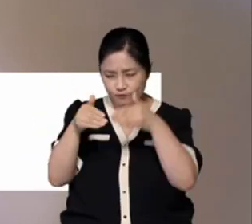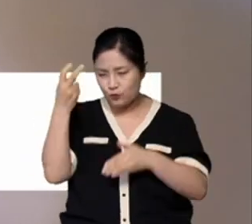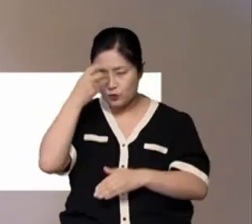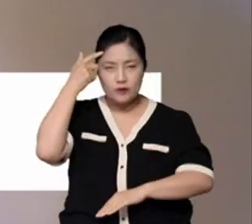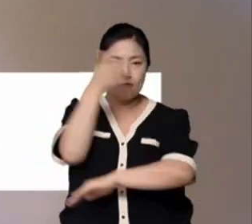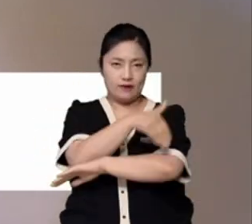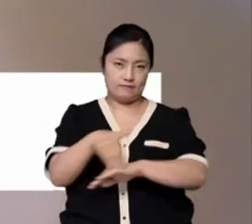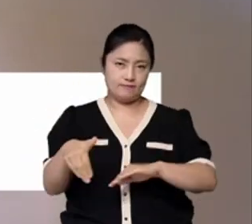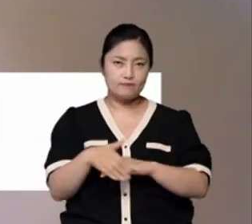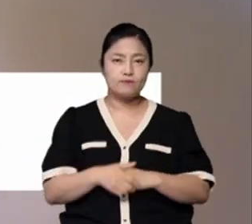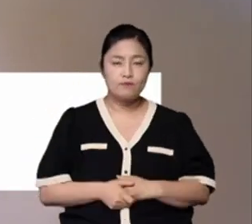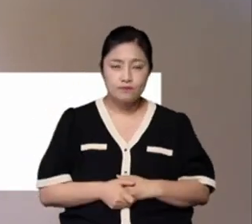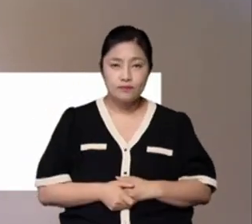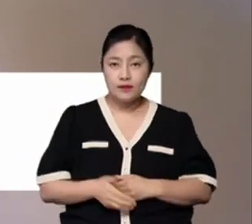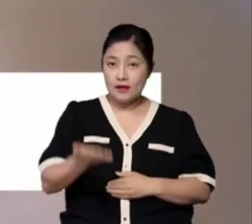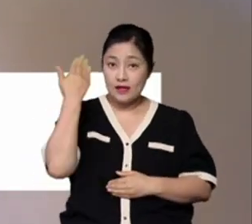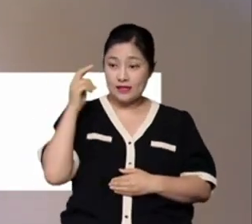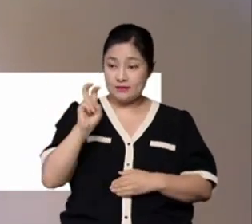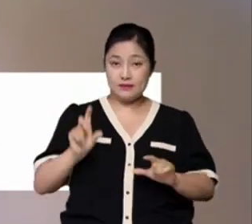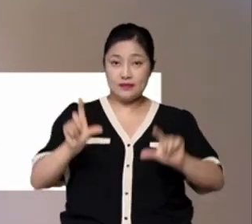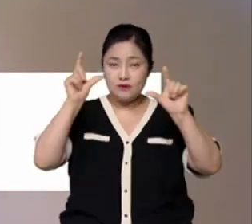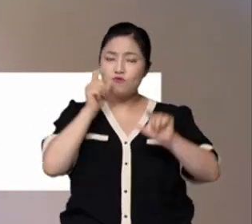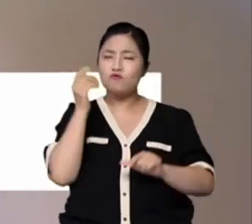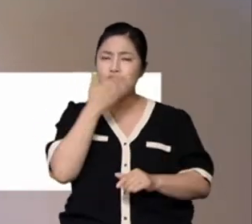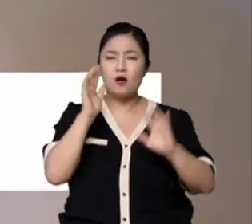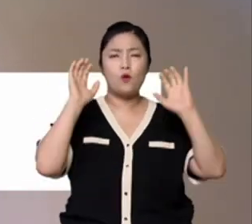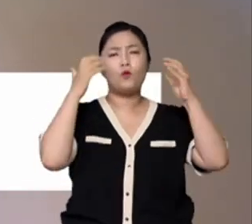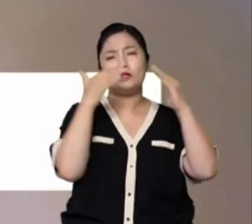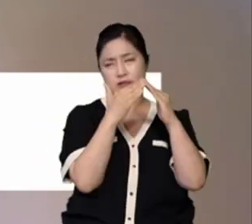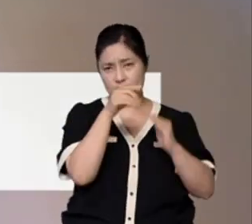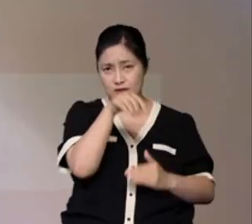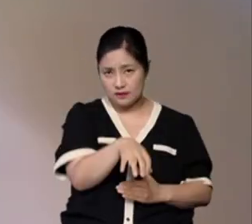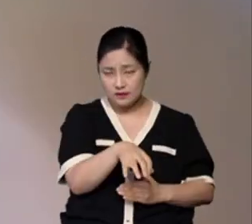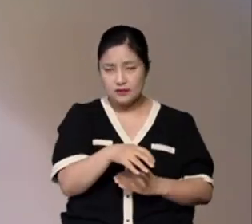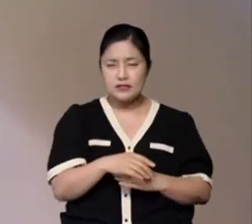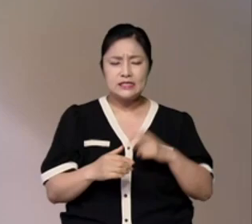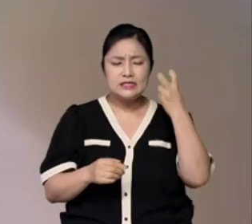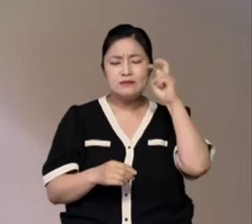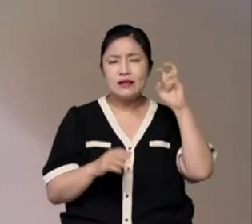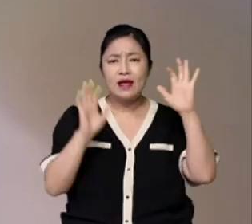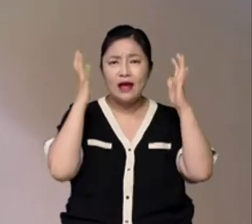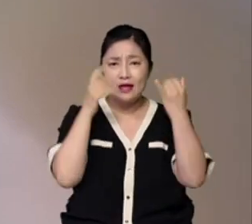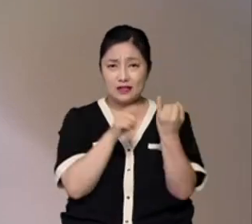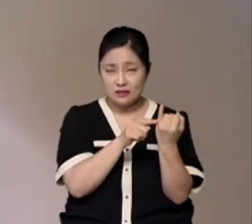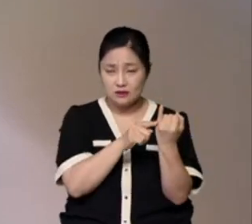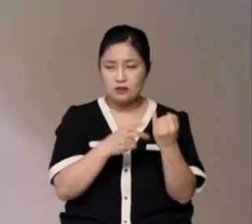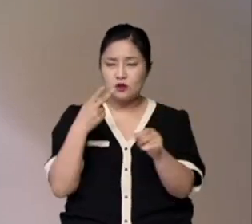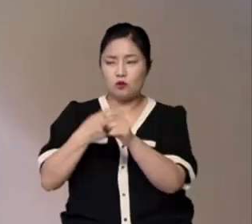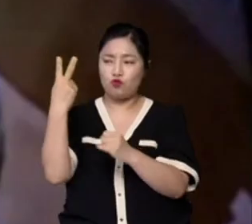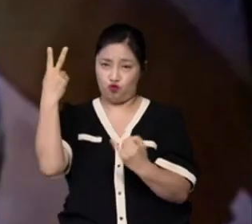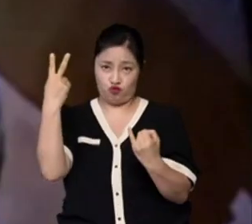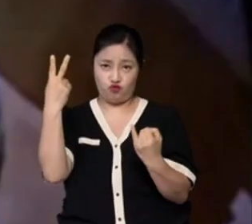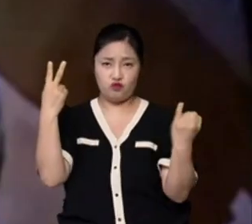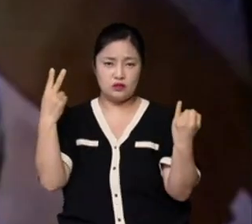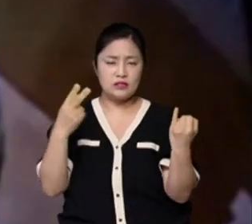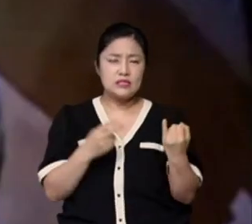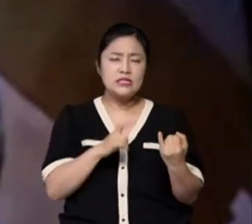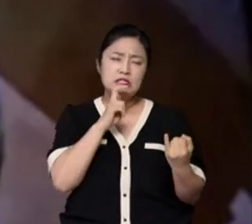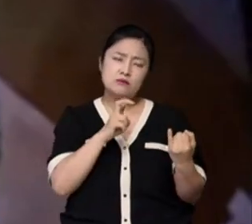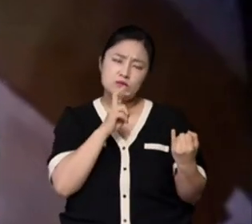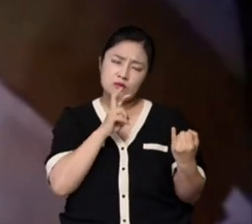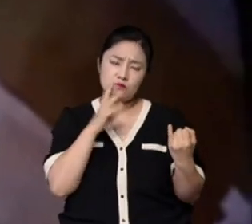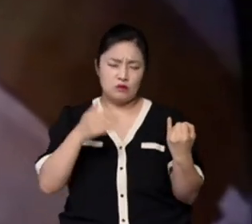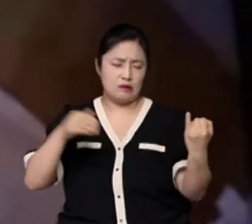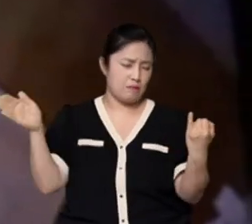조사할 예정입니다. 지난 20일 여수의 한 어린이집에서는 20개월 된 여아가 교사 2명으로부터 20여